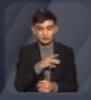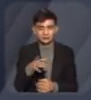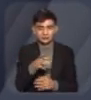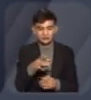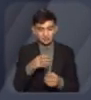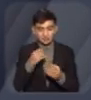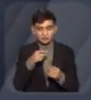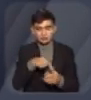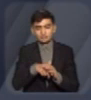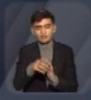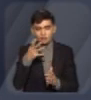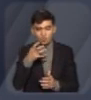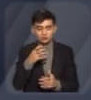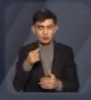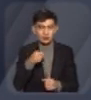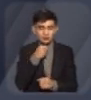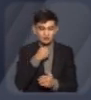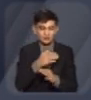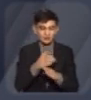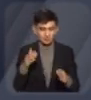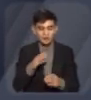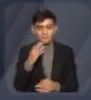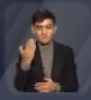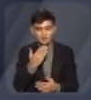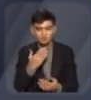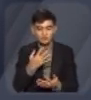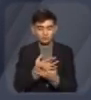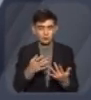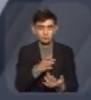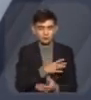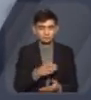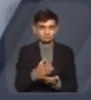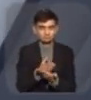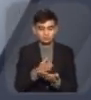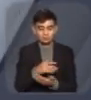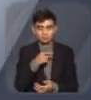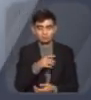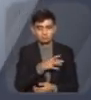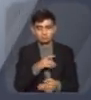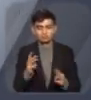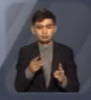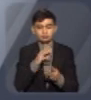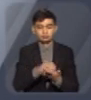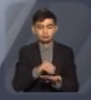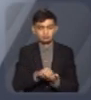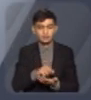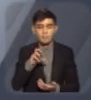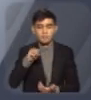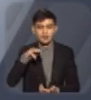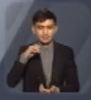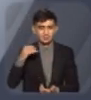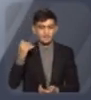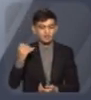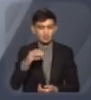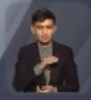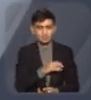видео, аудио, и студийные. Все. У меня был отдельный хард-диск именно для баттера архива.